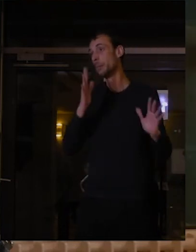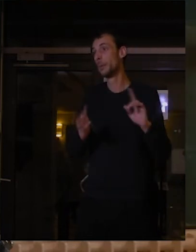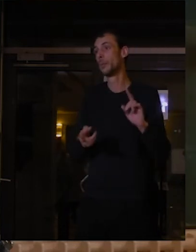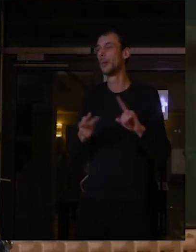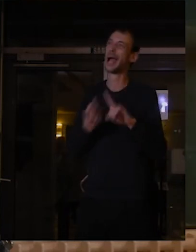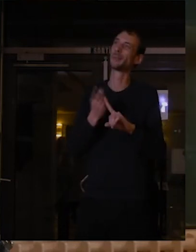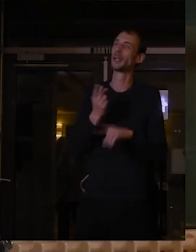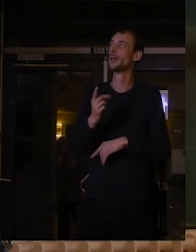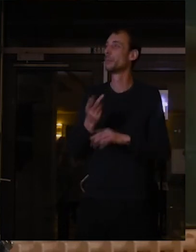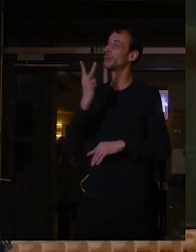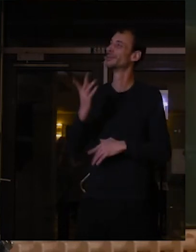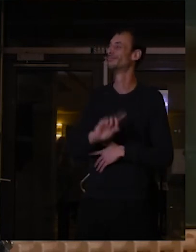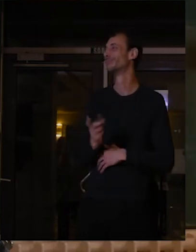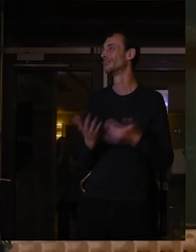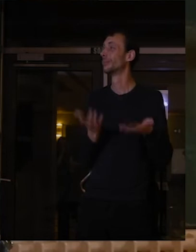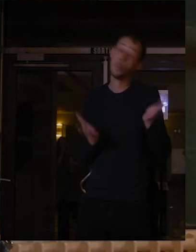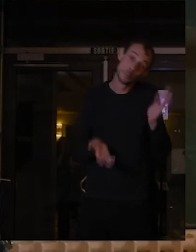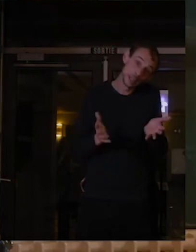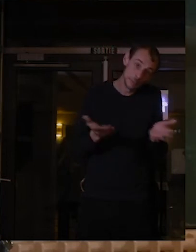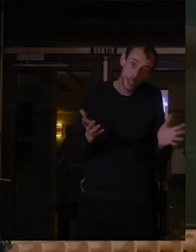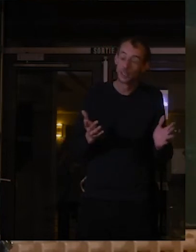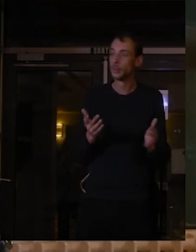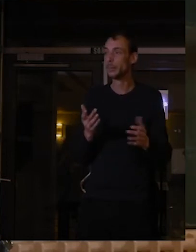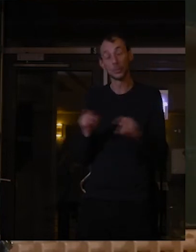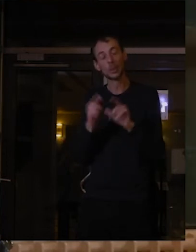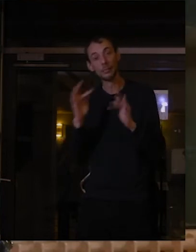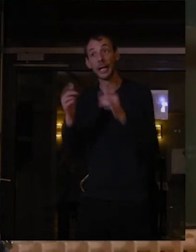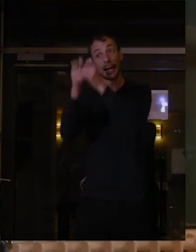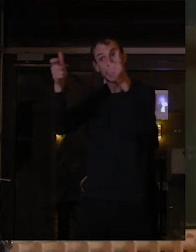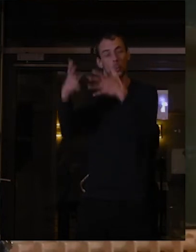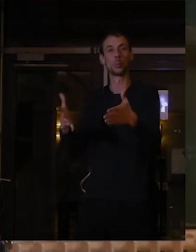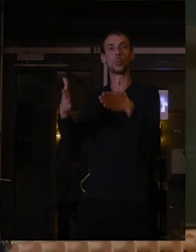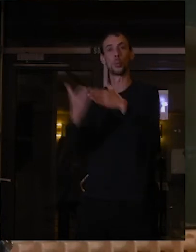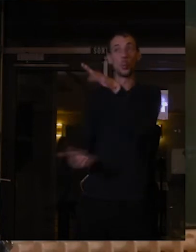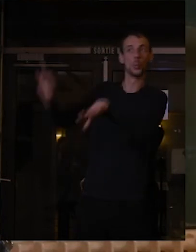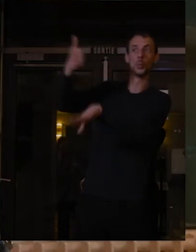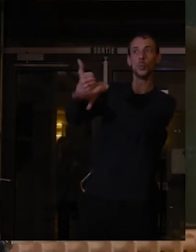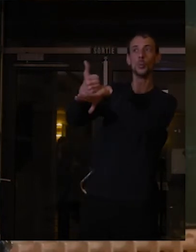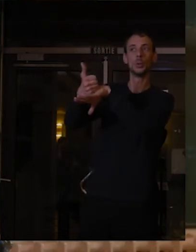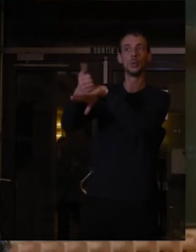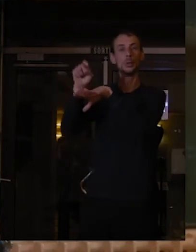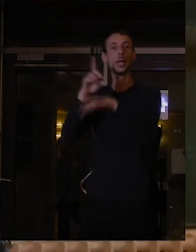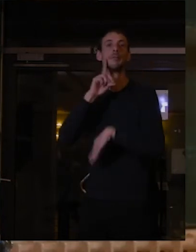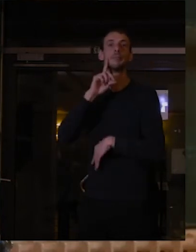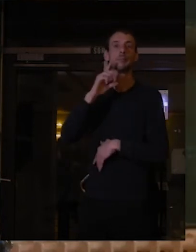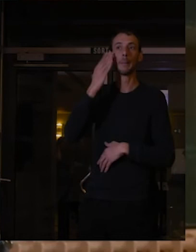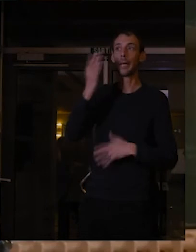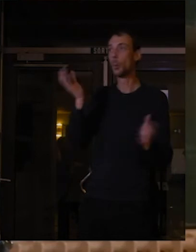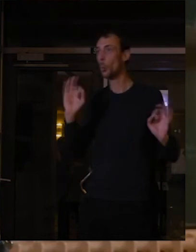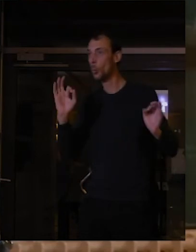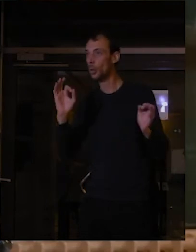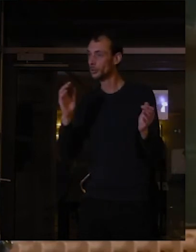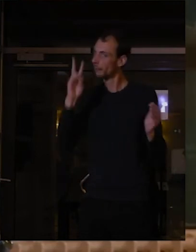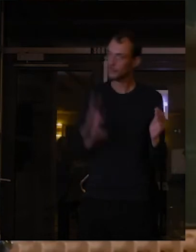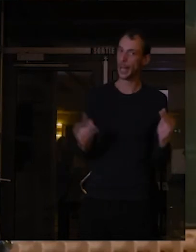niveau institutionnel. Parce que sans la présence des femmes au niveau institutionnel, eh bien, on n'arrivera pas à une égalité certaine. Alors c'est vrai que